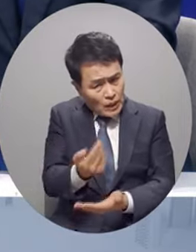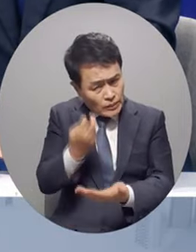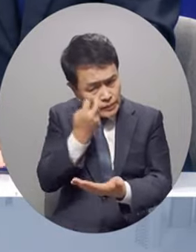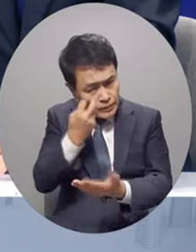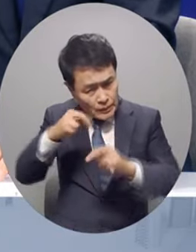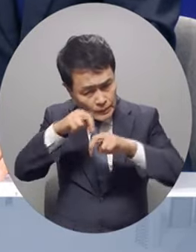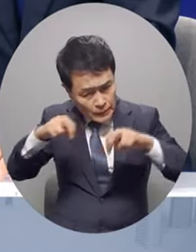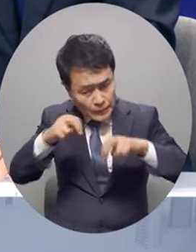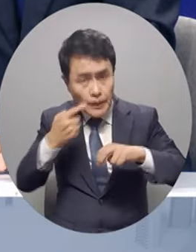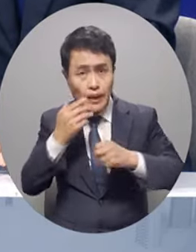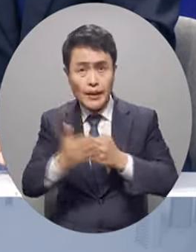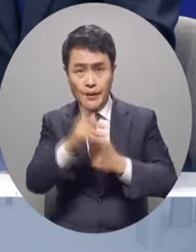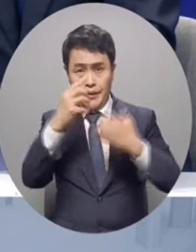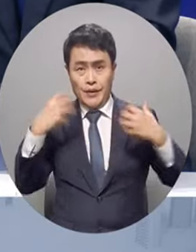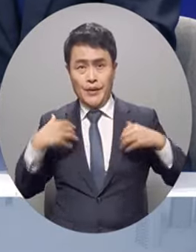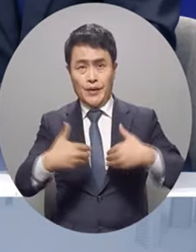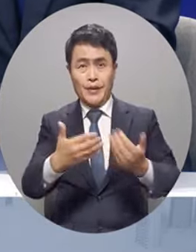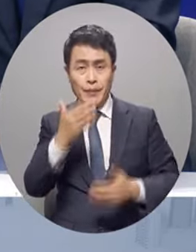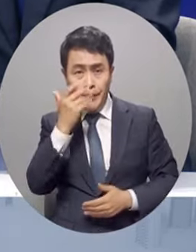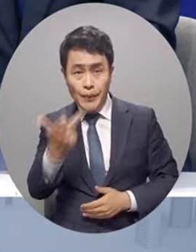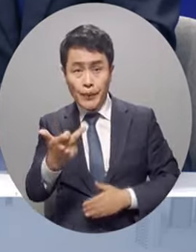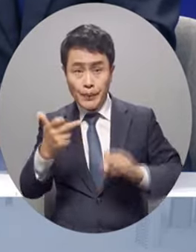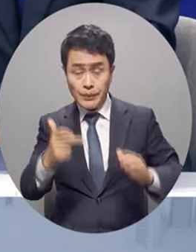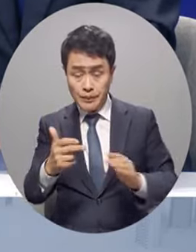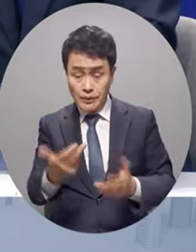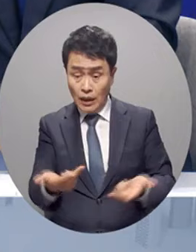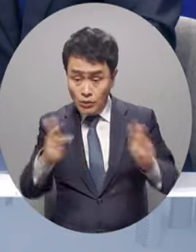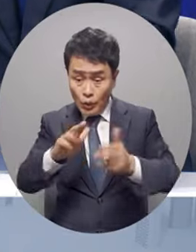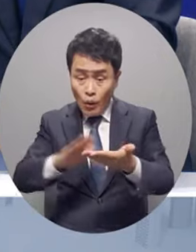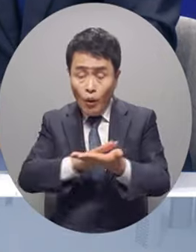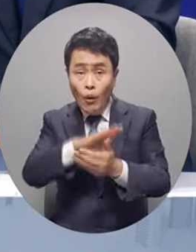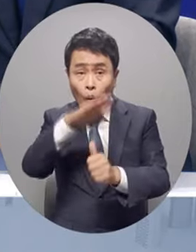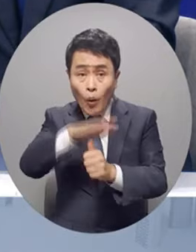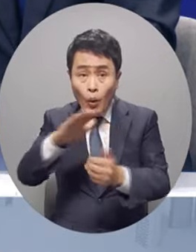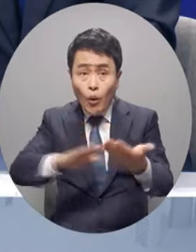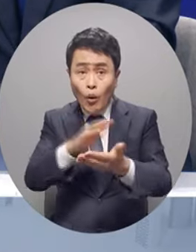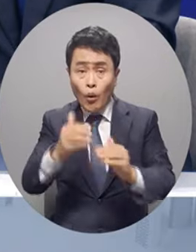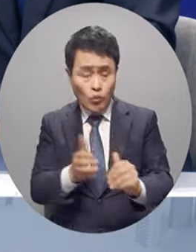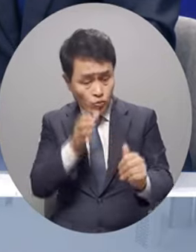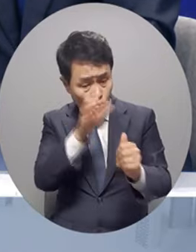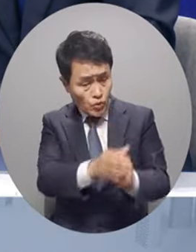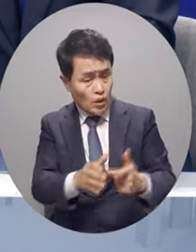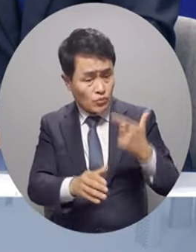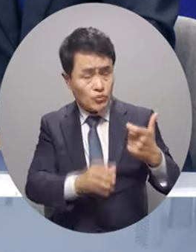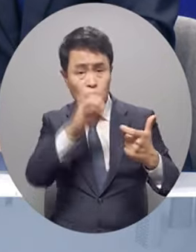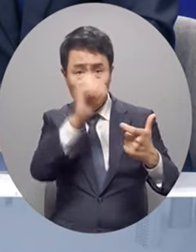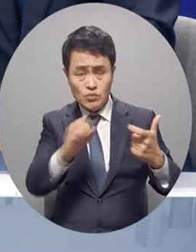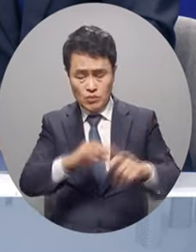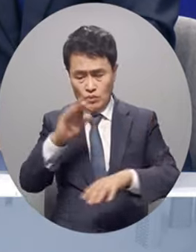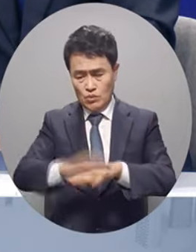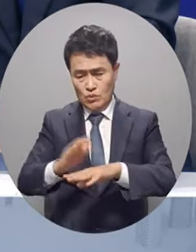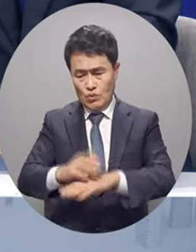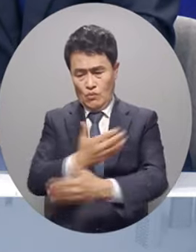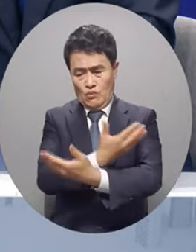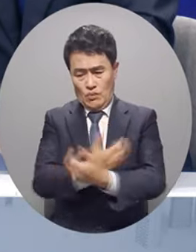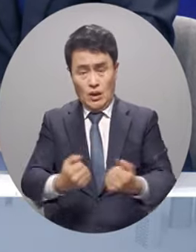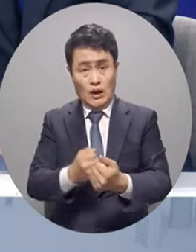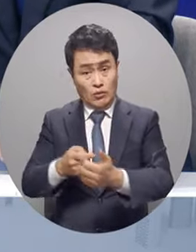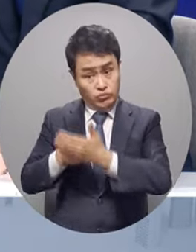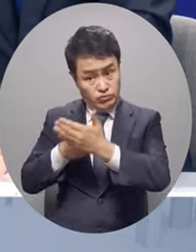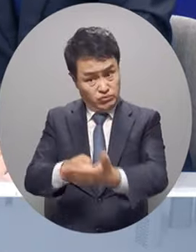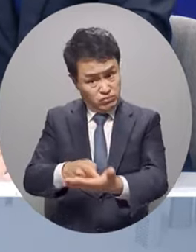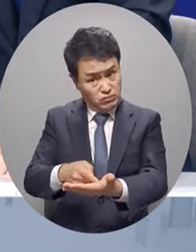특히 현정부가 내세우는 용산 어린이 정원 조성에 대해선 위탁 사업의 66% 수위 계약으로 진행된 것으로 현재